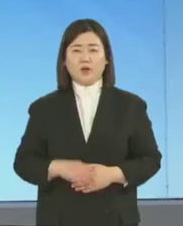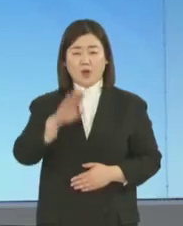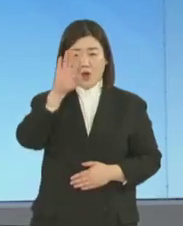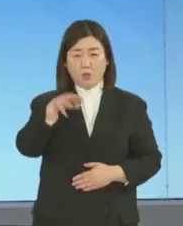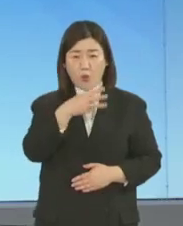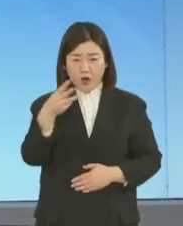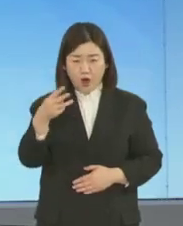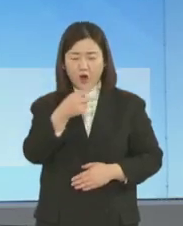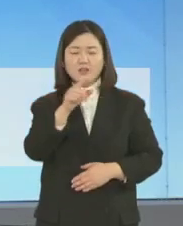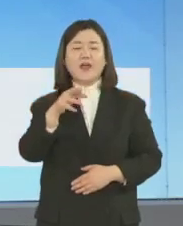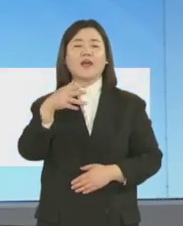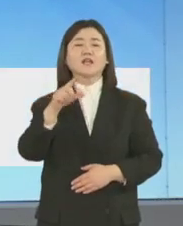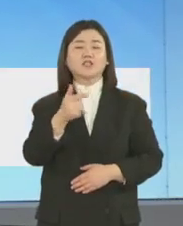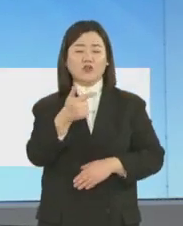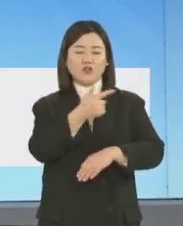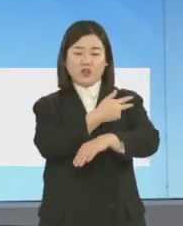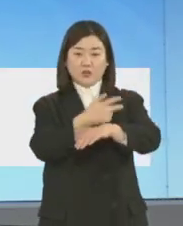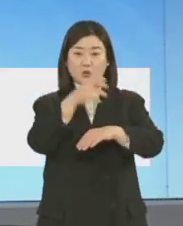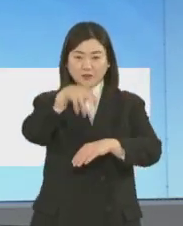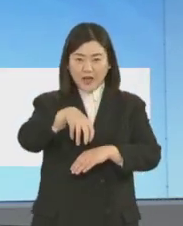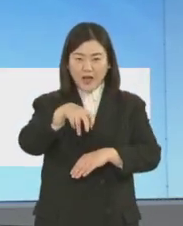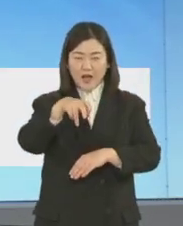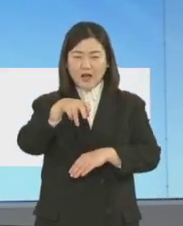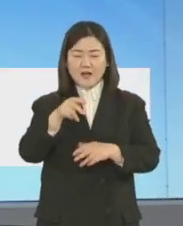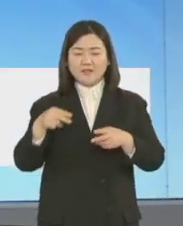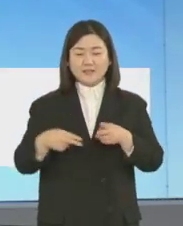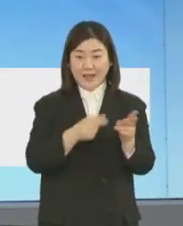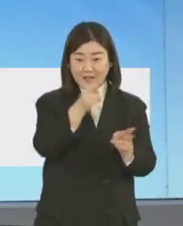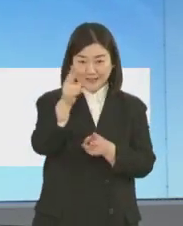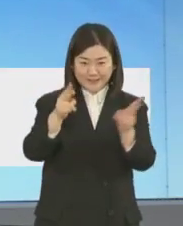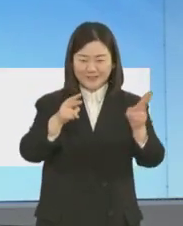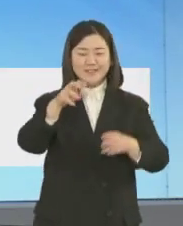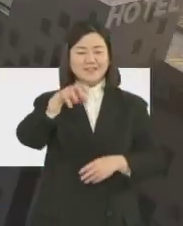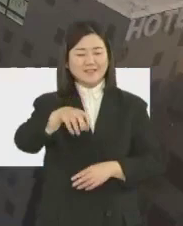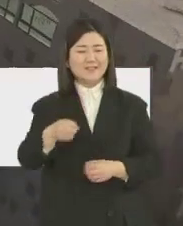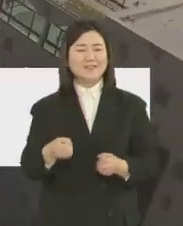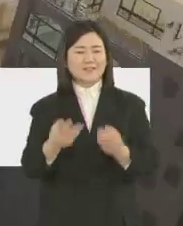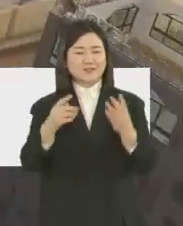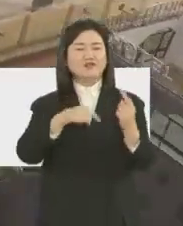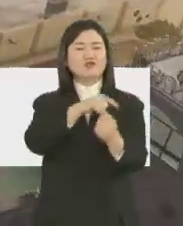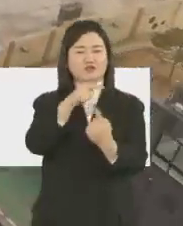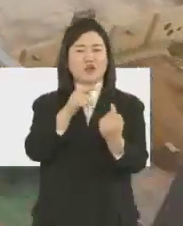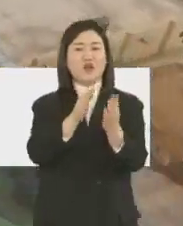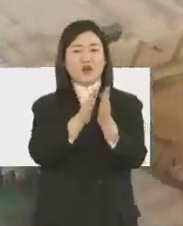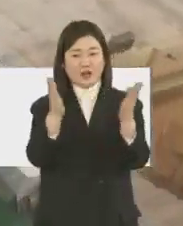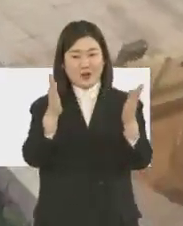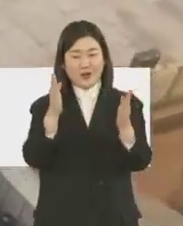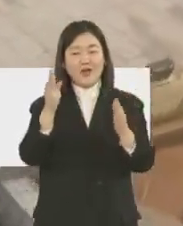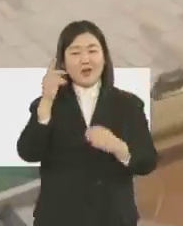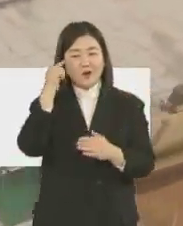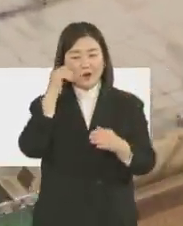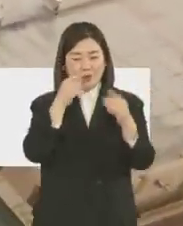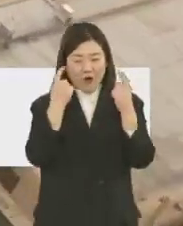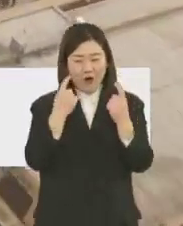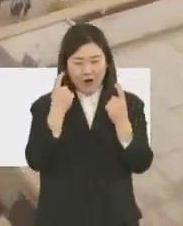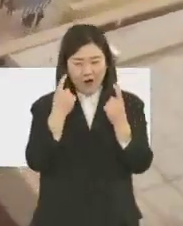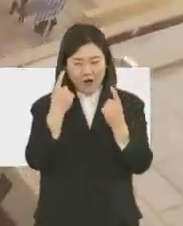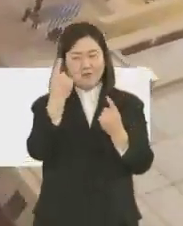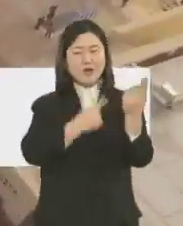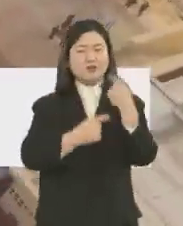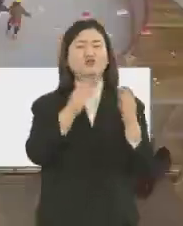보령시가 대천해수욕장 머드광장에서 스케이트 테마파크장을 본격적으로 개장하고 겨울철 관광객 맞이에